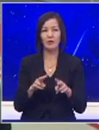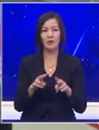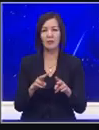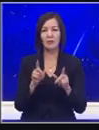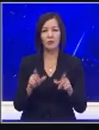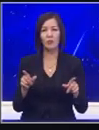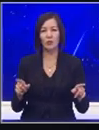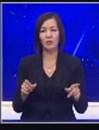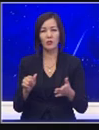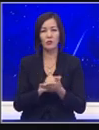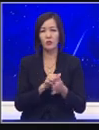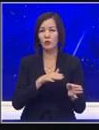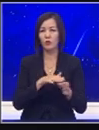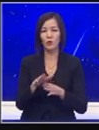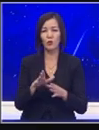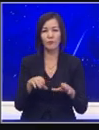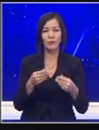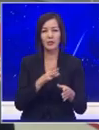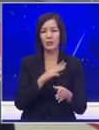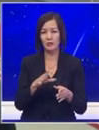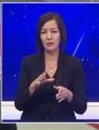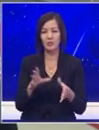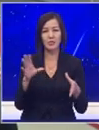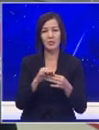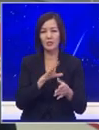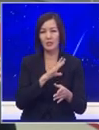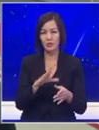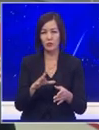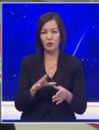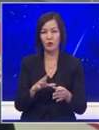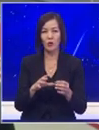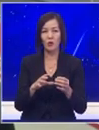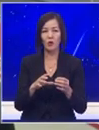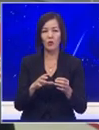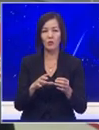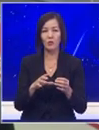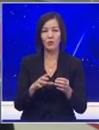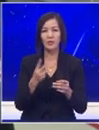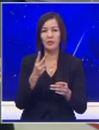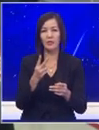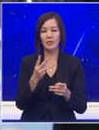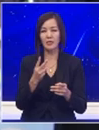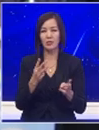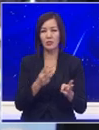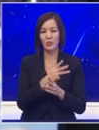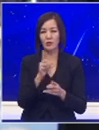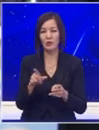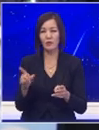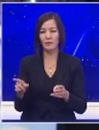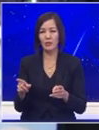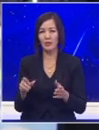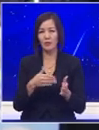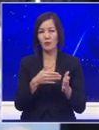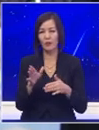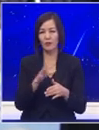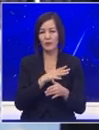олар тіркеле алмады. 19-20 тамыз күні екі үміткер өздерінің кандидаттарын алып